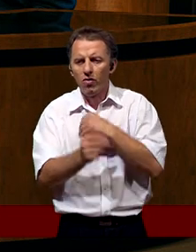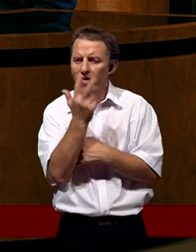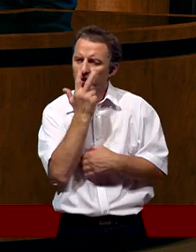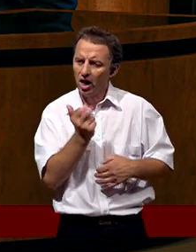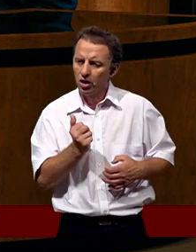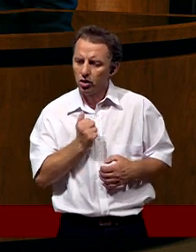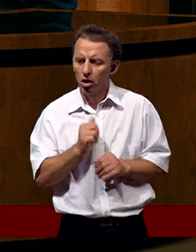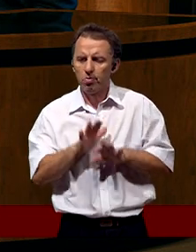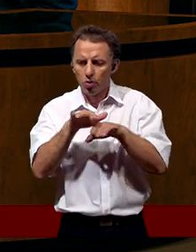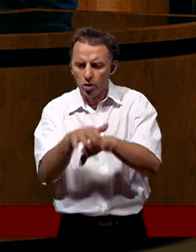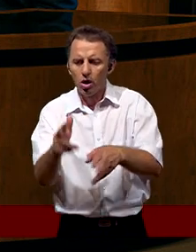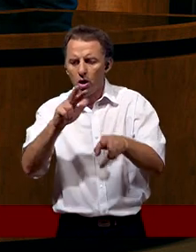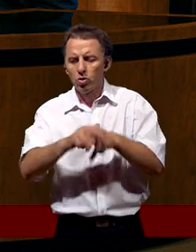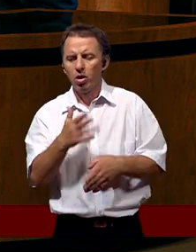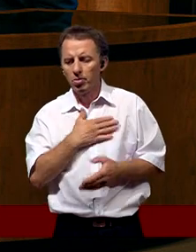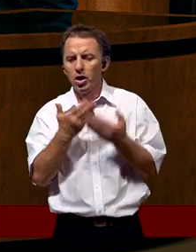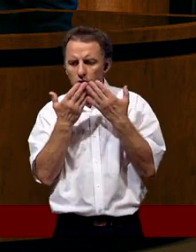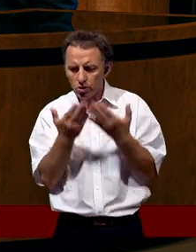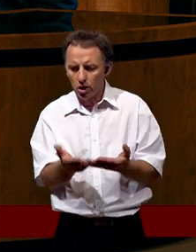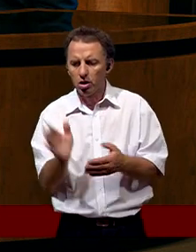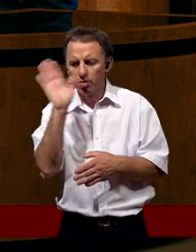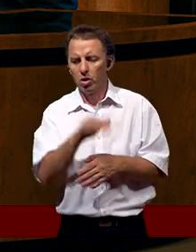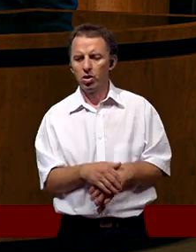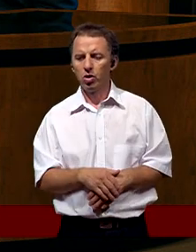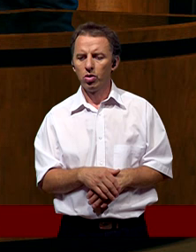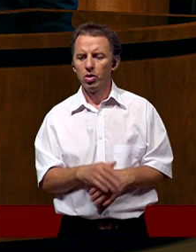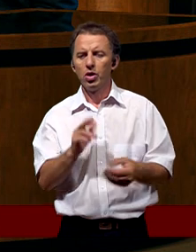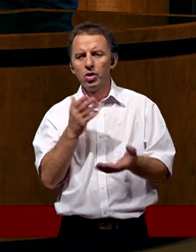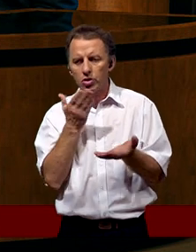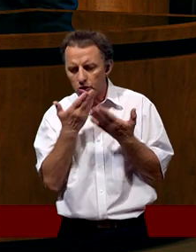wyrazistość, którą nabywamy, no dzięki Bogu, prawda?